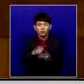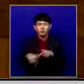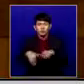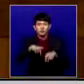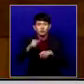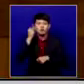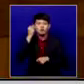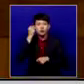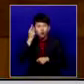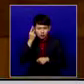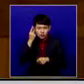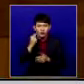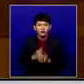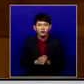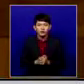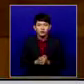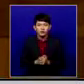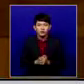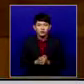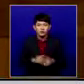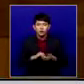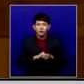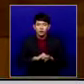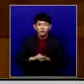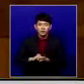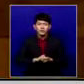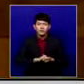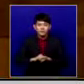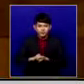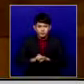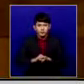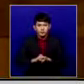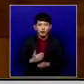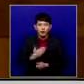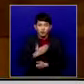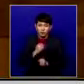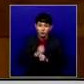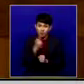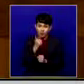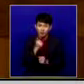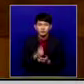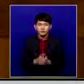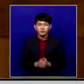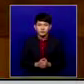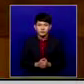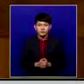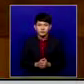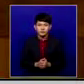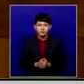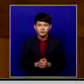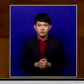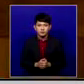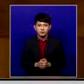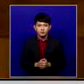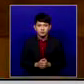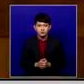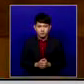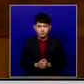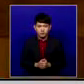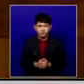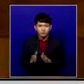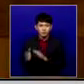ในสิ่งเหล่านี้ให้ความร่วมมือทุกอย่างทำให้เราสามารถยุติสิ่งเหล่านี้ได้อันนี้ผ่านไปแล้วช่วงหนึ่